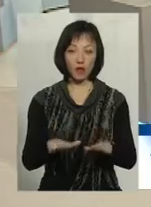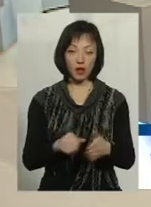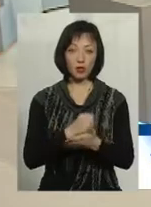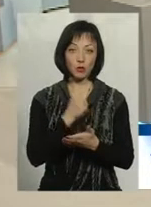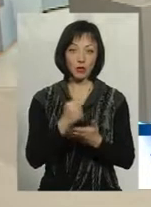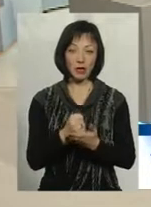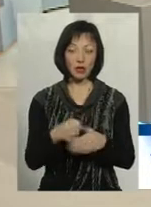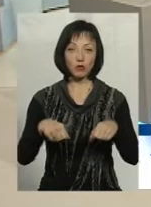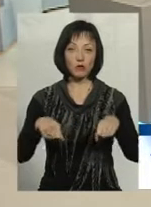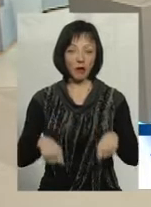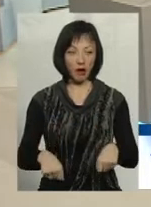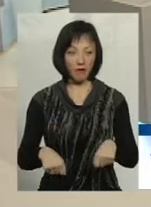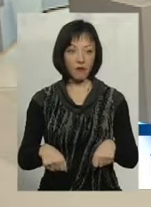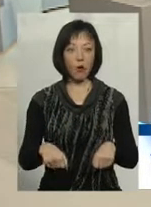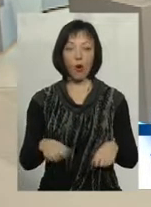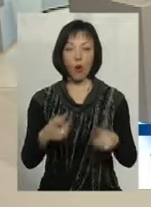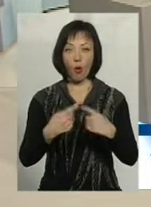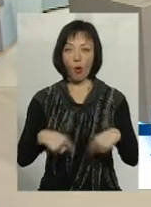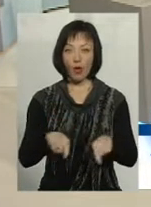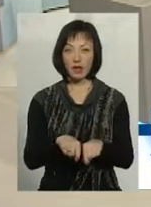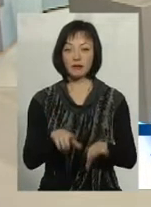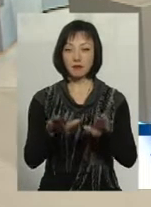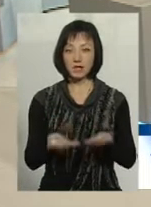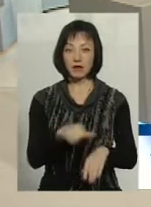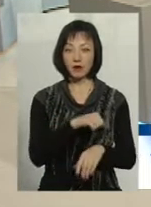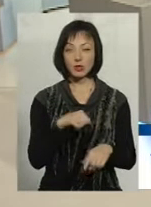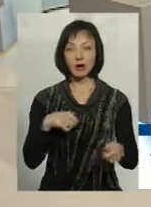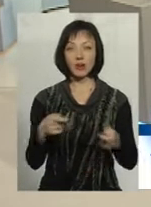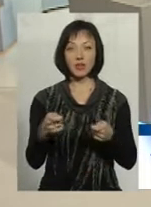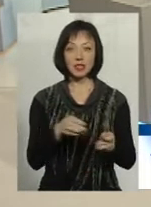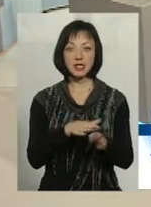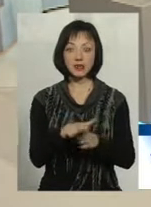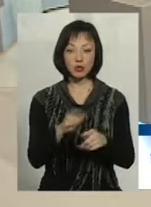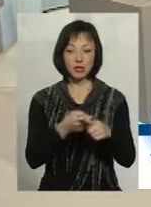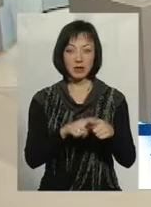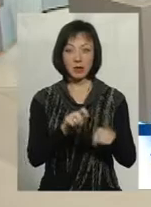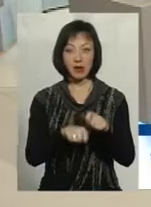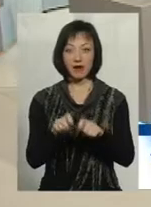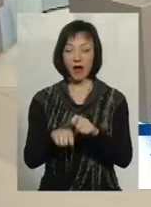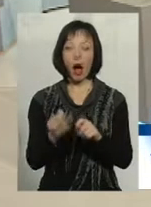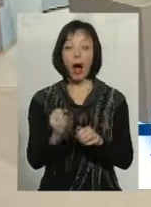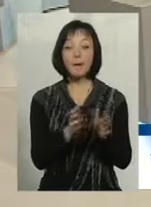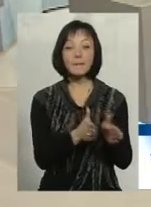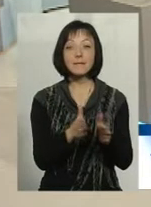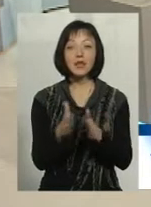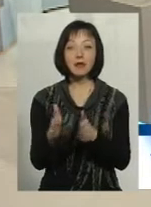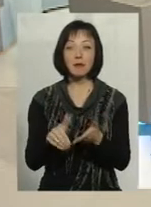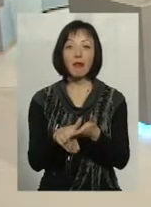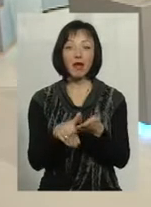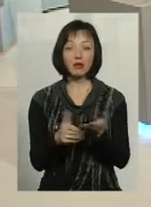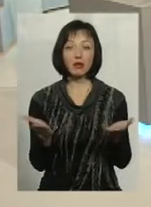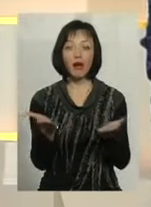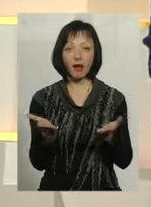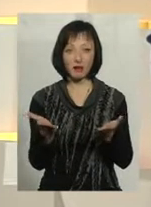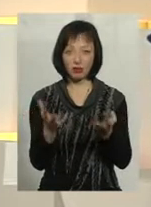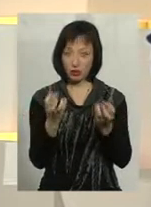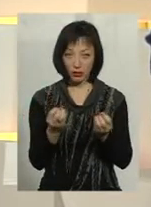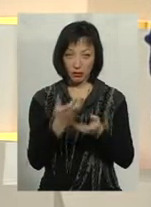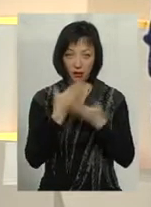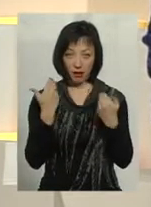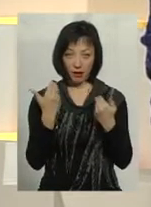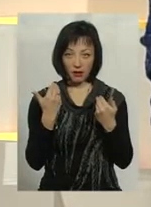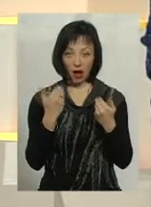управляти майном територіальної громади фінансами, але громади, а не суб'єктів господарювання. Да? От виникає таке питання. Тобто,